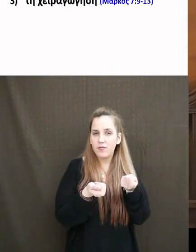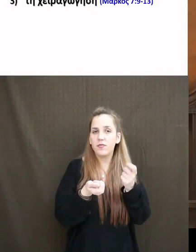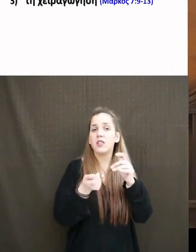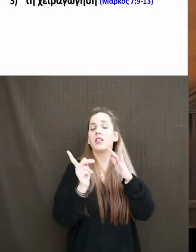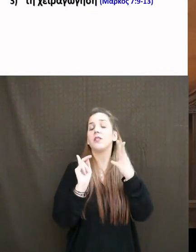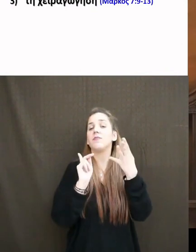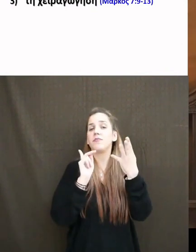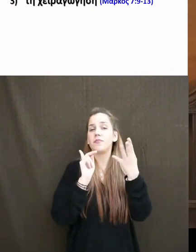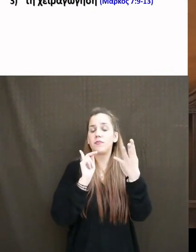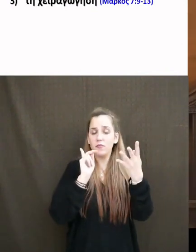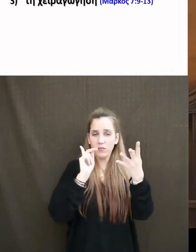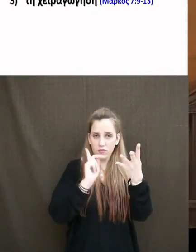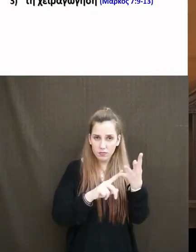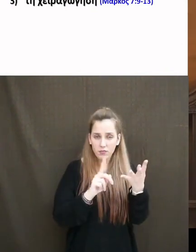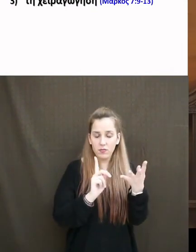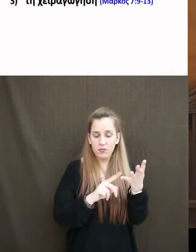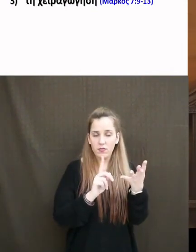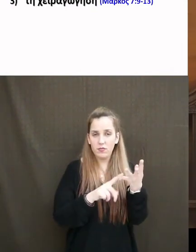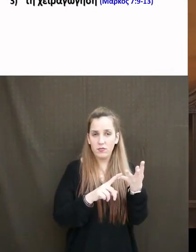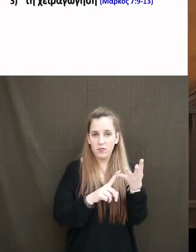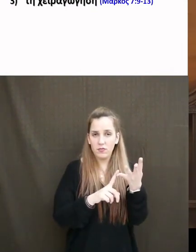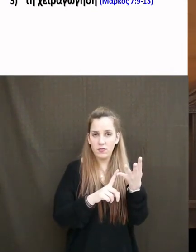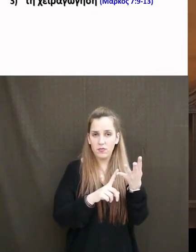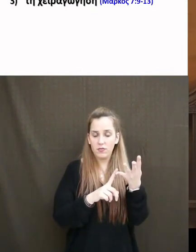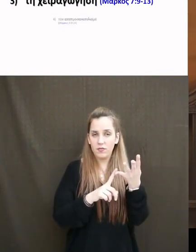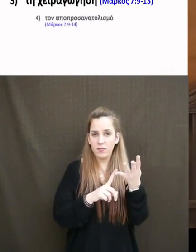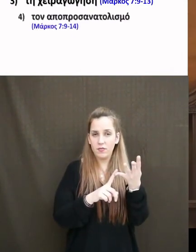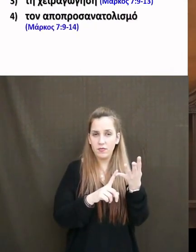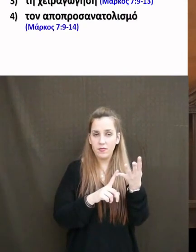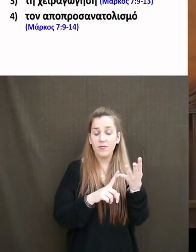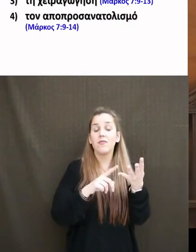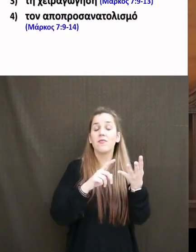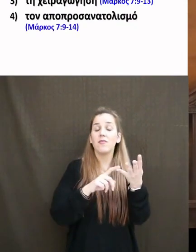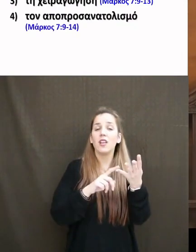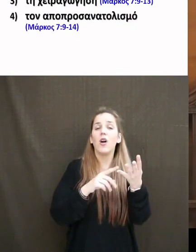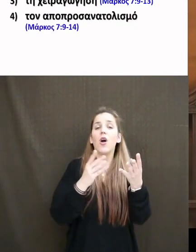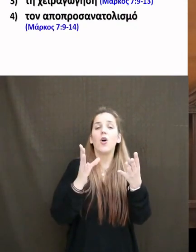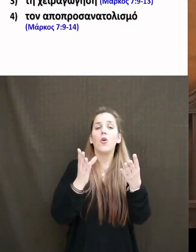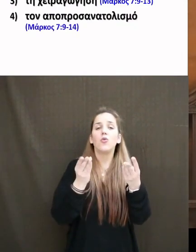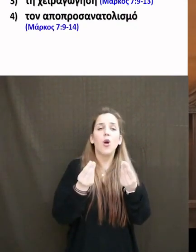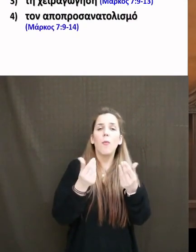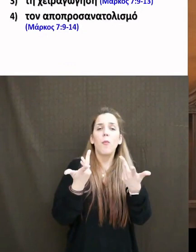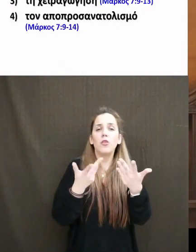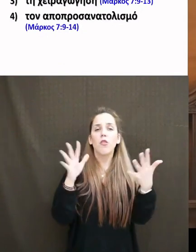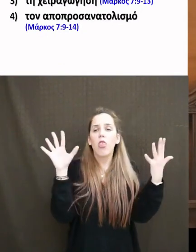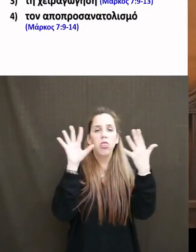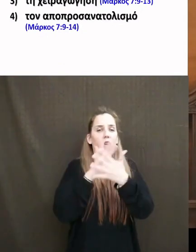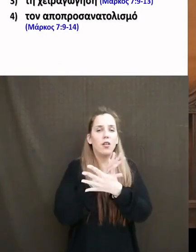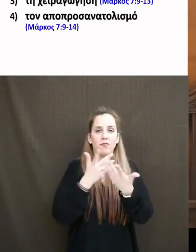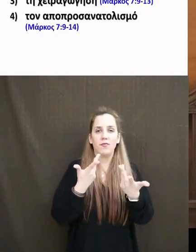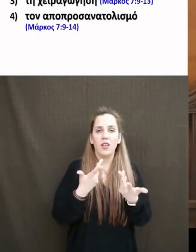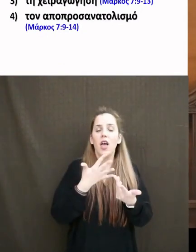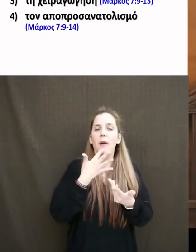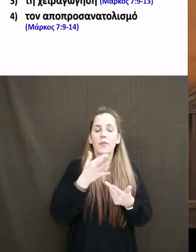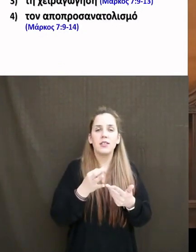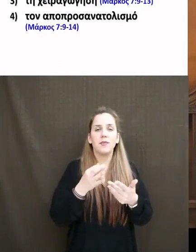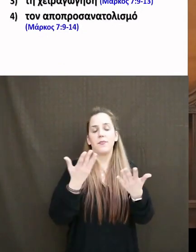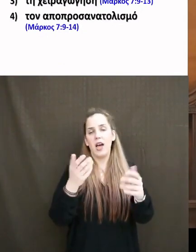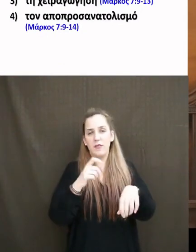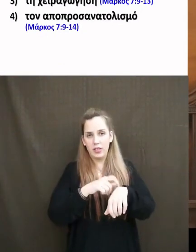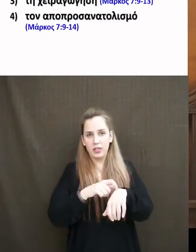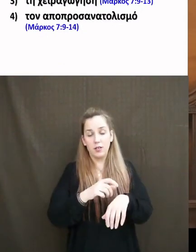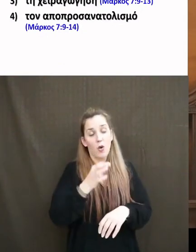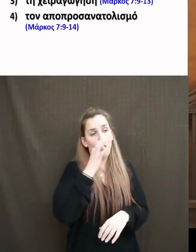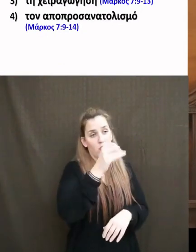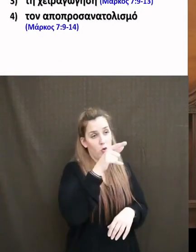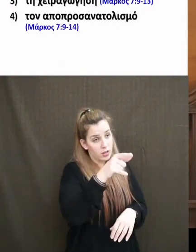προκειμένου να μην αλλάξει τίποτα από αυτό το οικοδόμημα, με τον αποπροσανατολισμό, όταν τους οδηγείς να πιστεύουν πως αν τηρούν τις εντολές